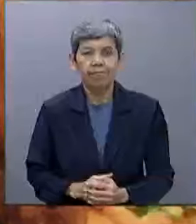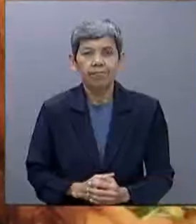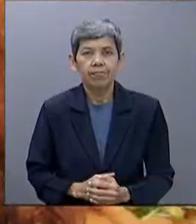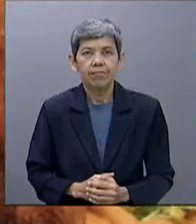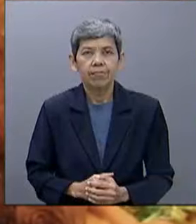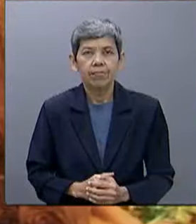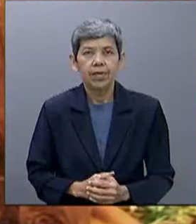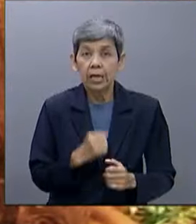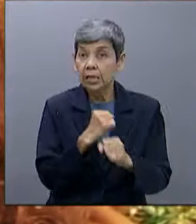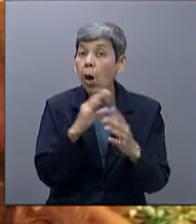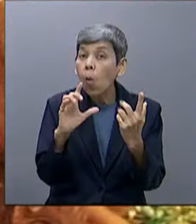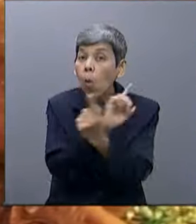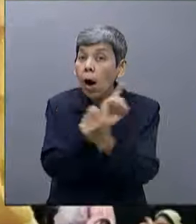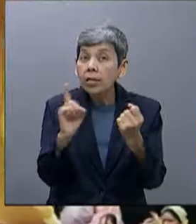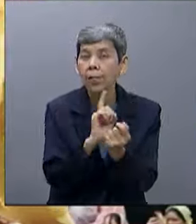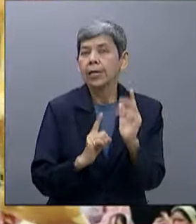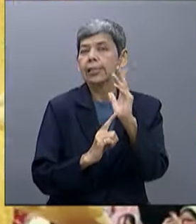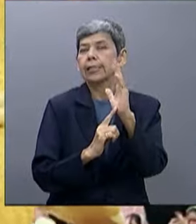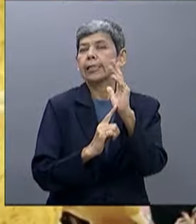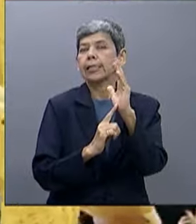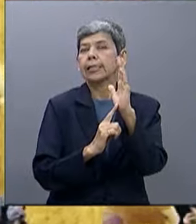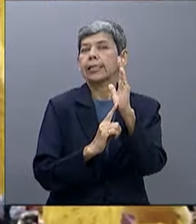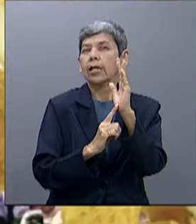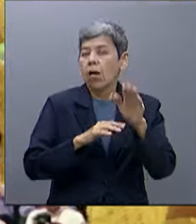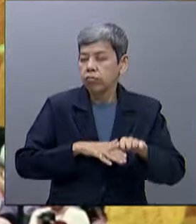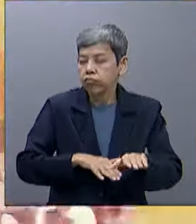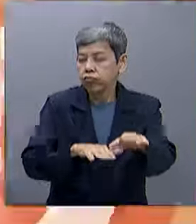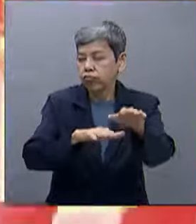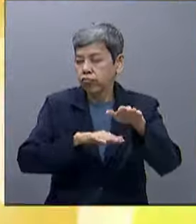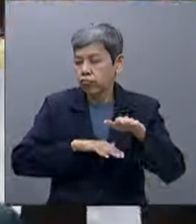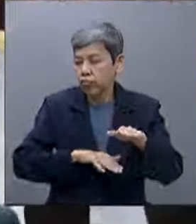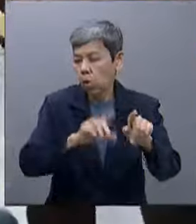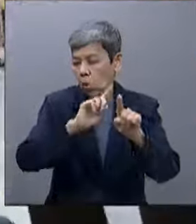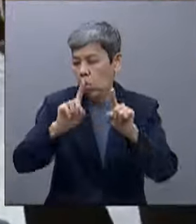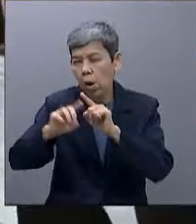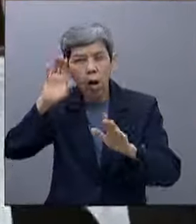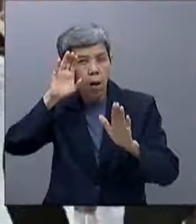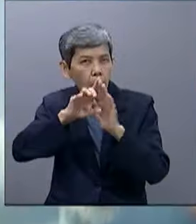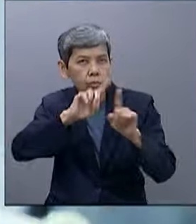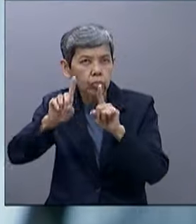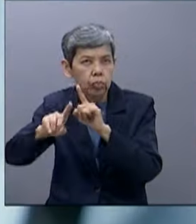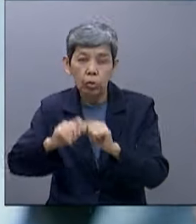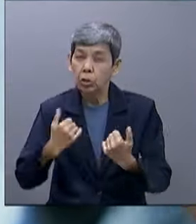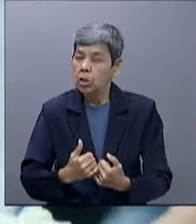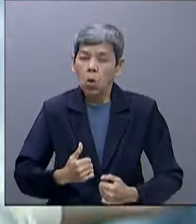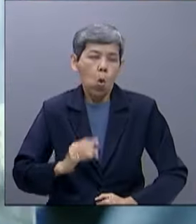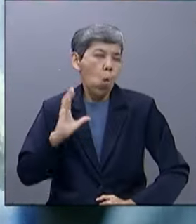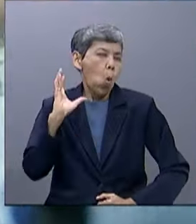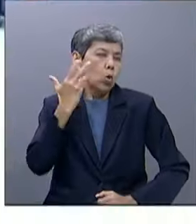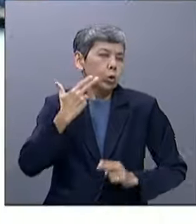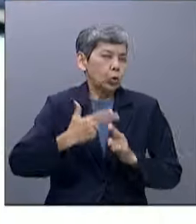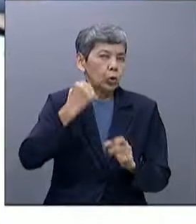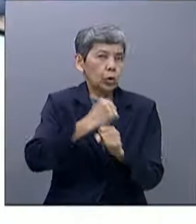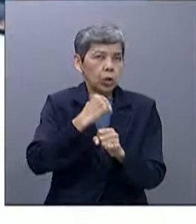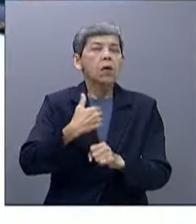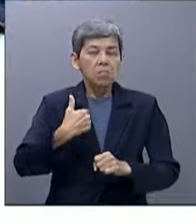สู่งานประเพณีแห่เทียนพรรษาจังหวัดอุบลราชธานีในปีนี้พบกับความยิ่งใหญ่ระดับโลกชมความสวยง